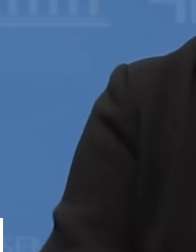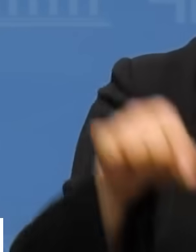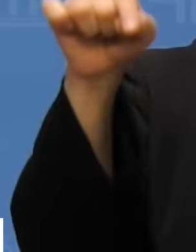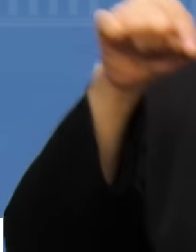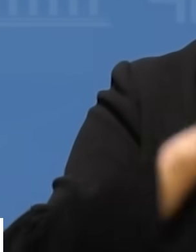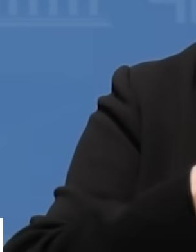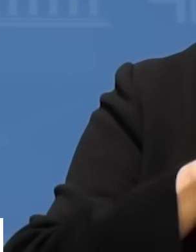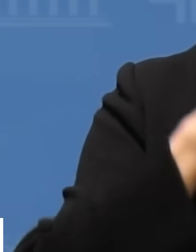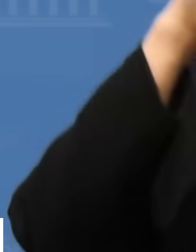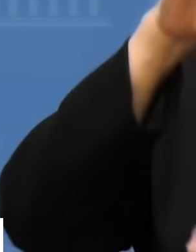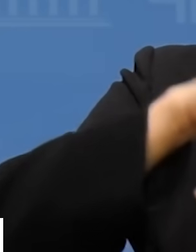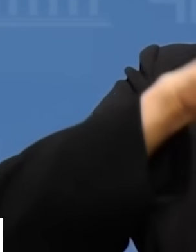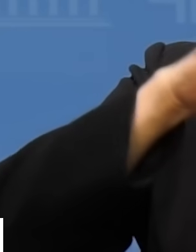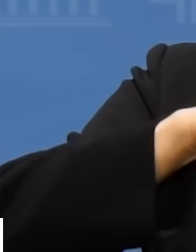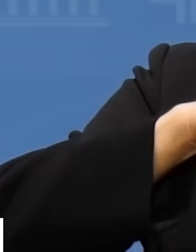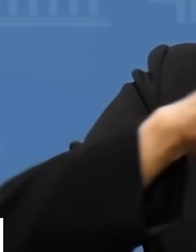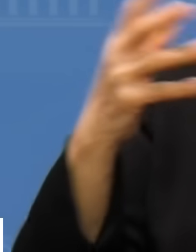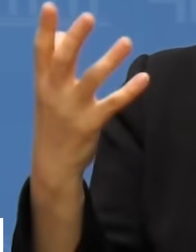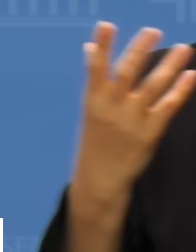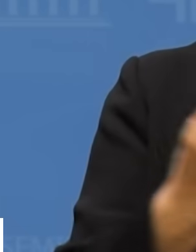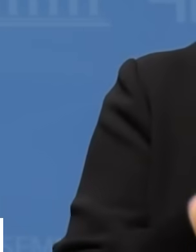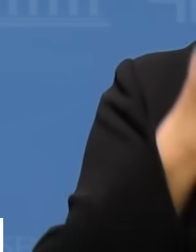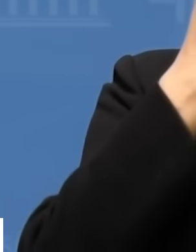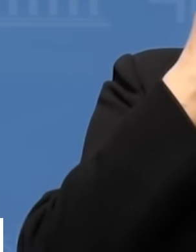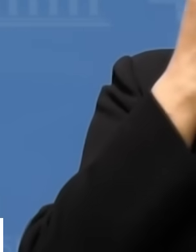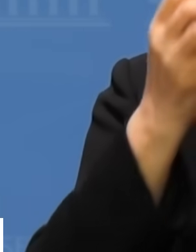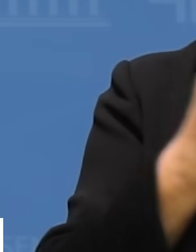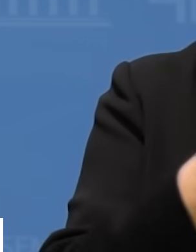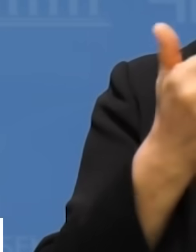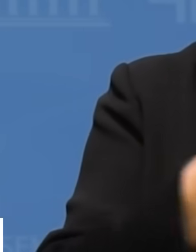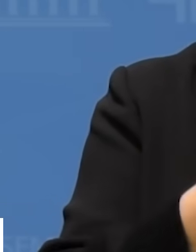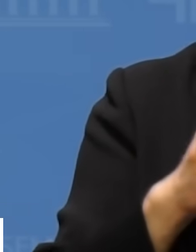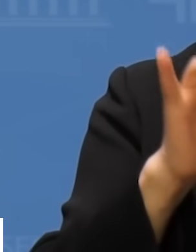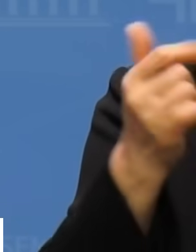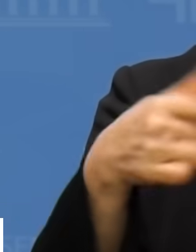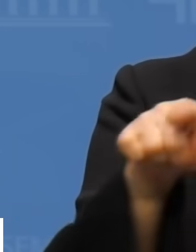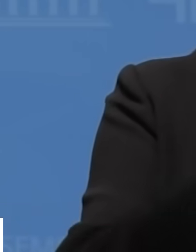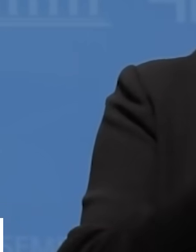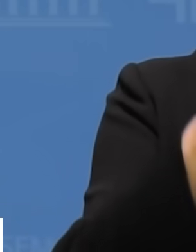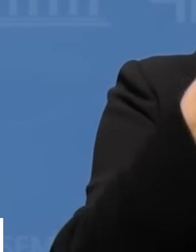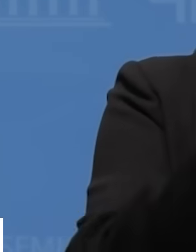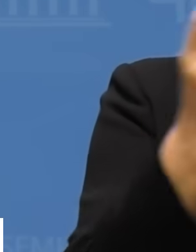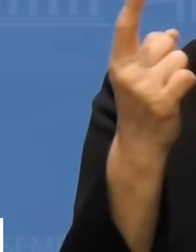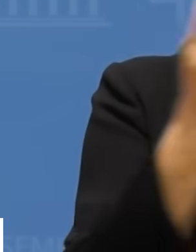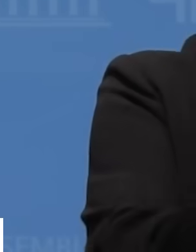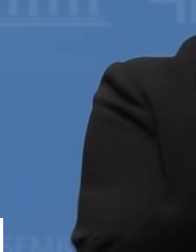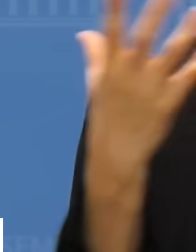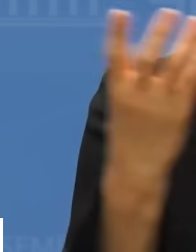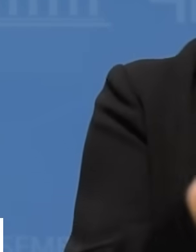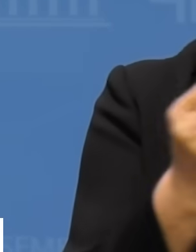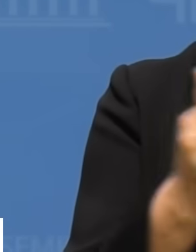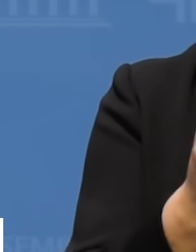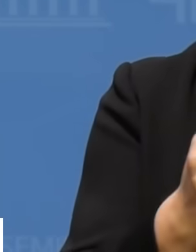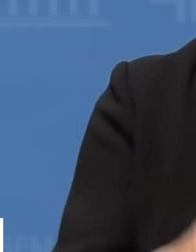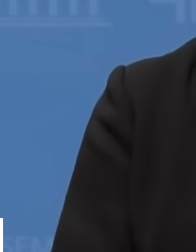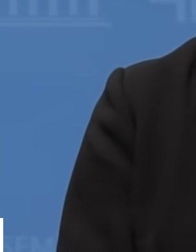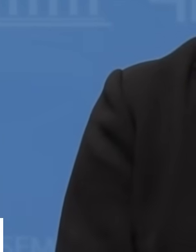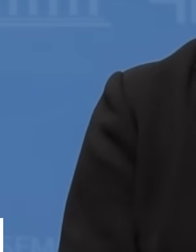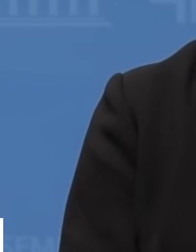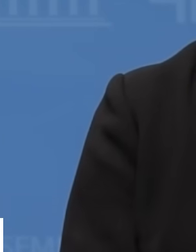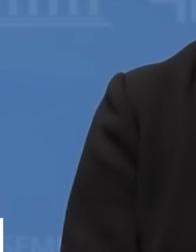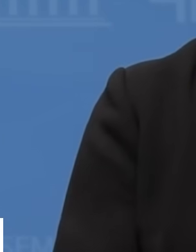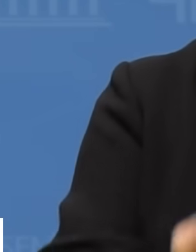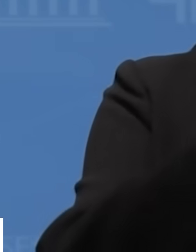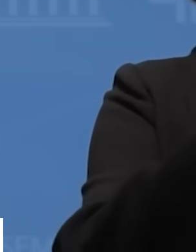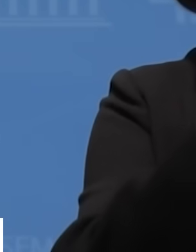정치가 오염시킨 미완의 사법개혁을 국민을 위한 사법개혁으로 완수하겠습니다. 날로